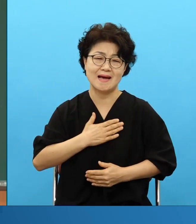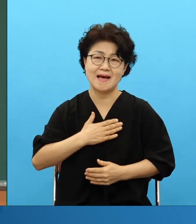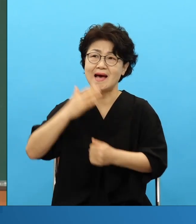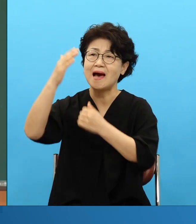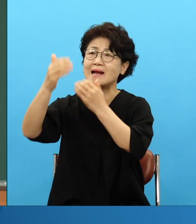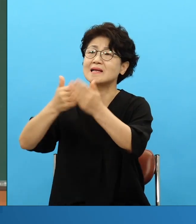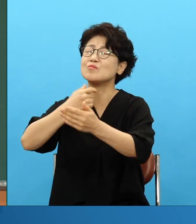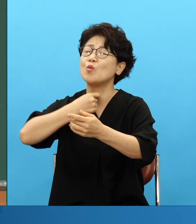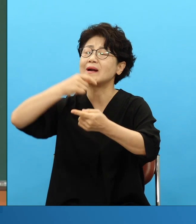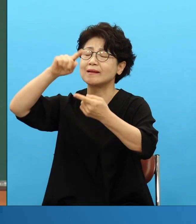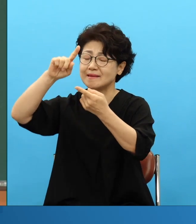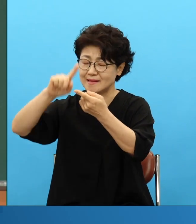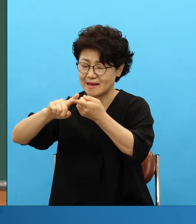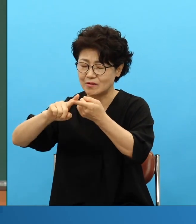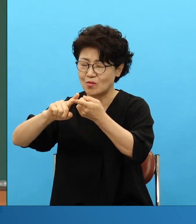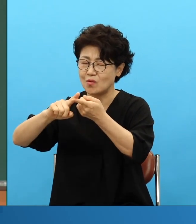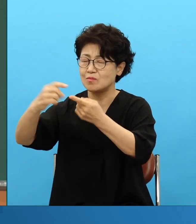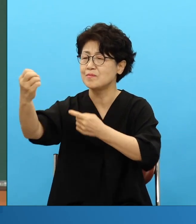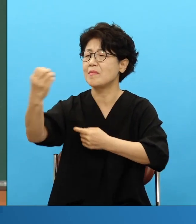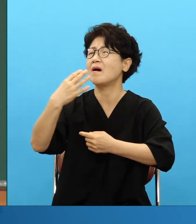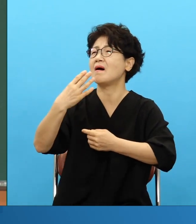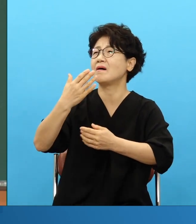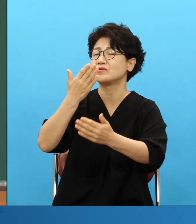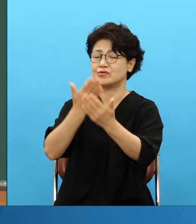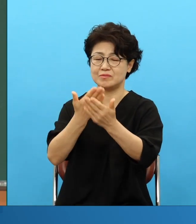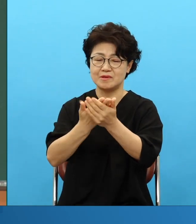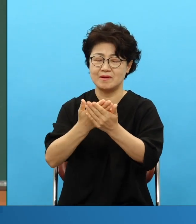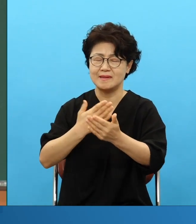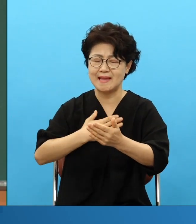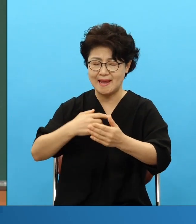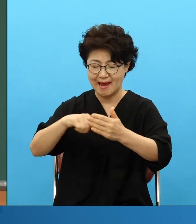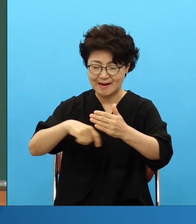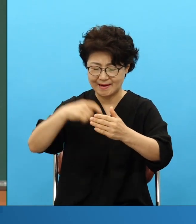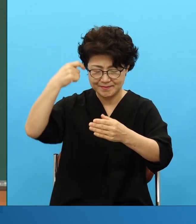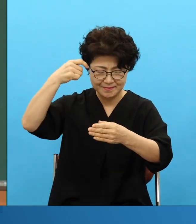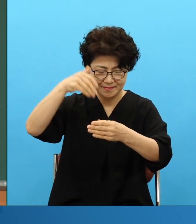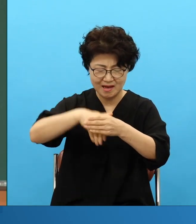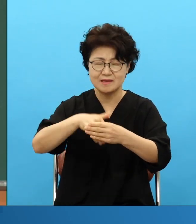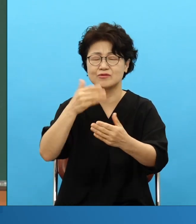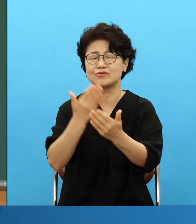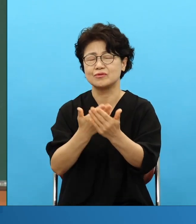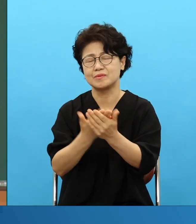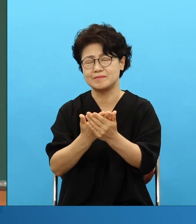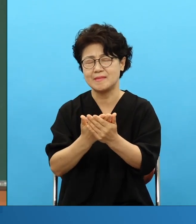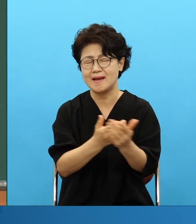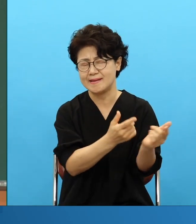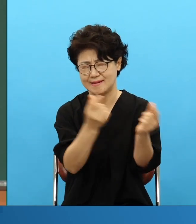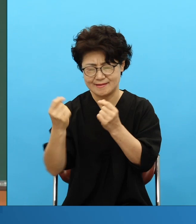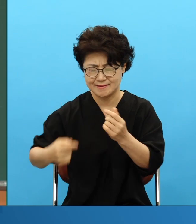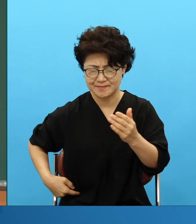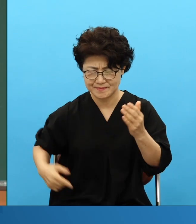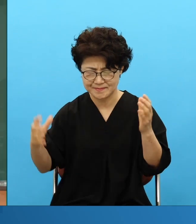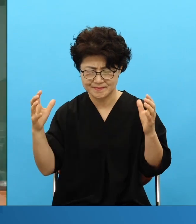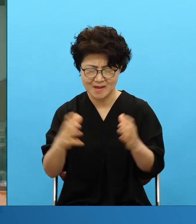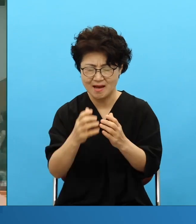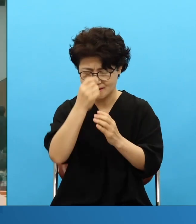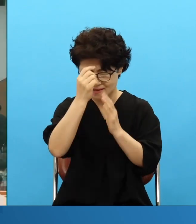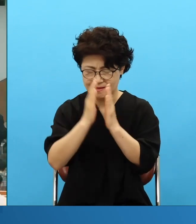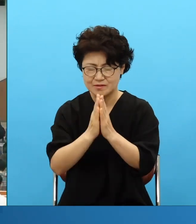말씀하여 주시고 내 안에 각인시켜 주시옵소서. 이 시간 합심으로 기도하겠습니다. 하나님 아버지 감사합니다.